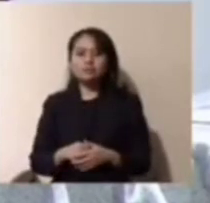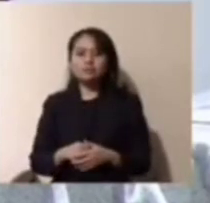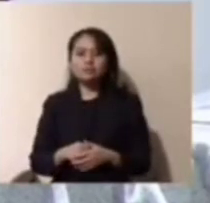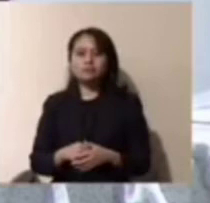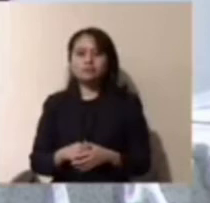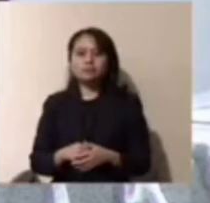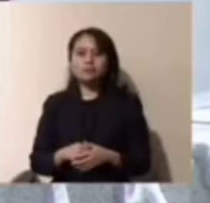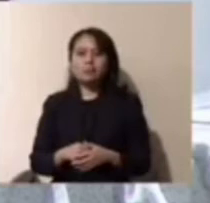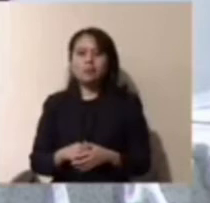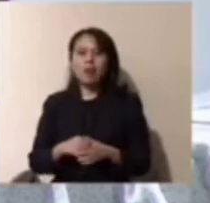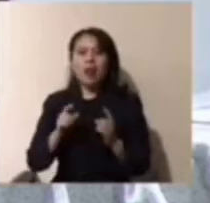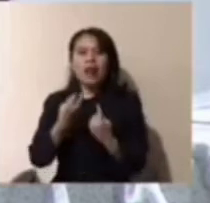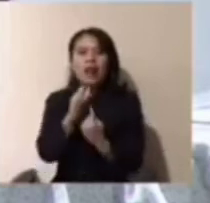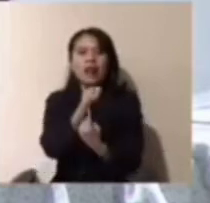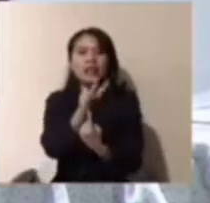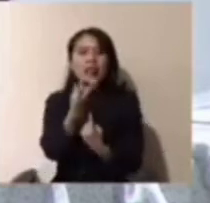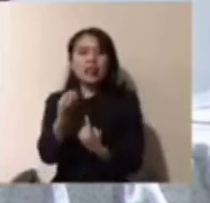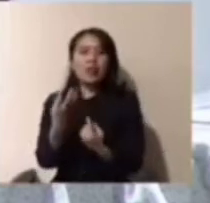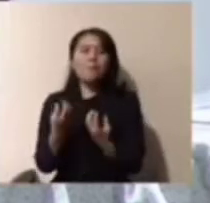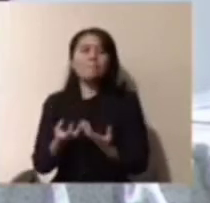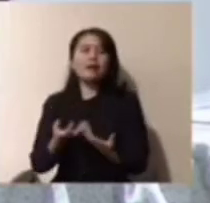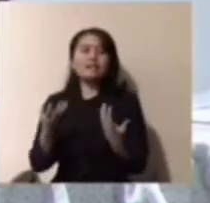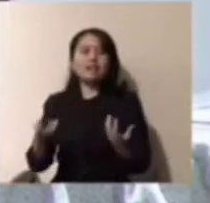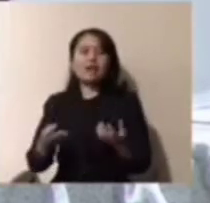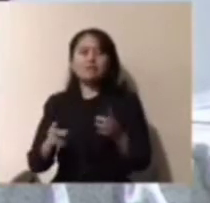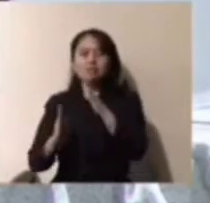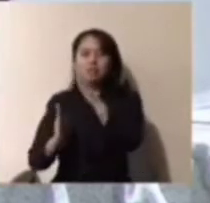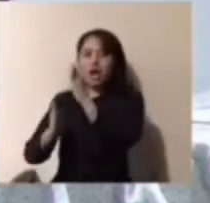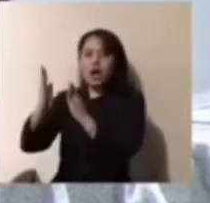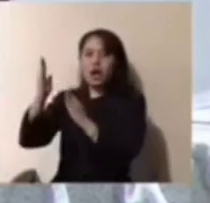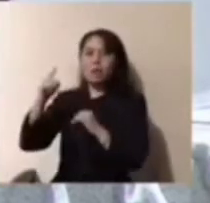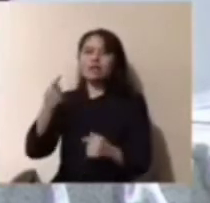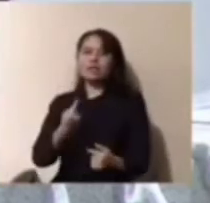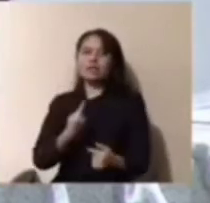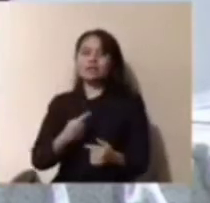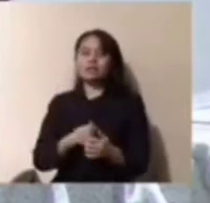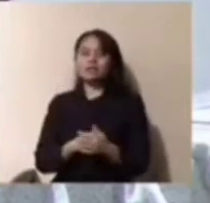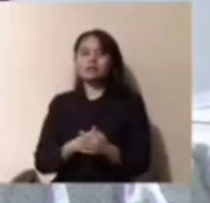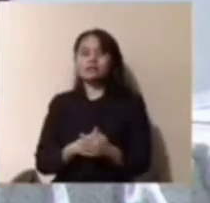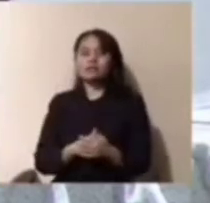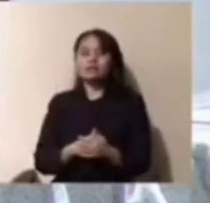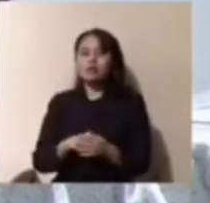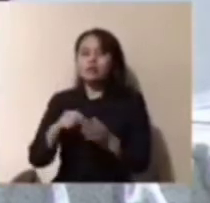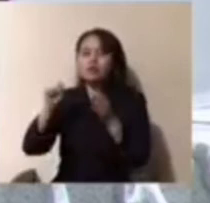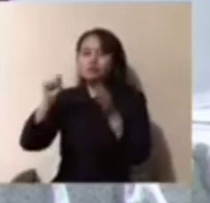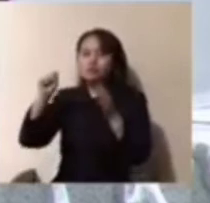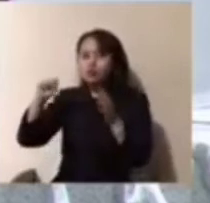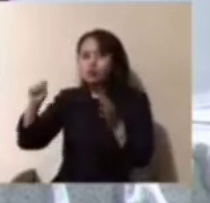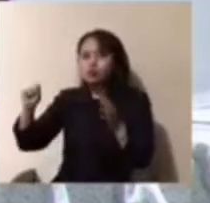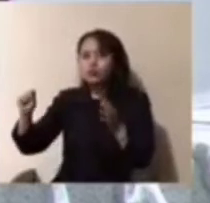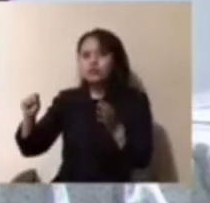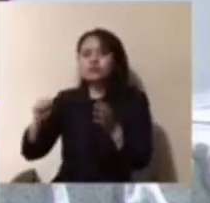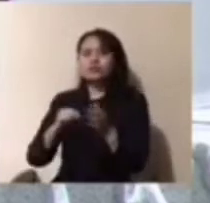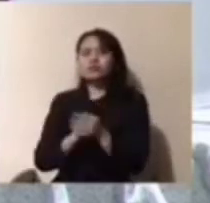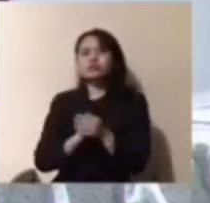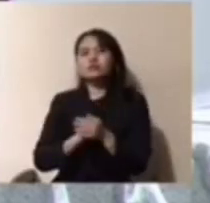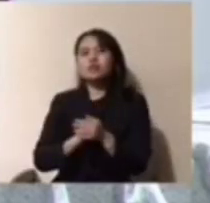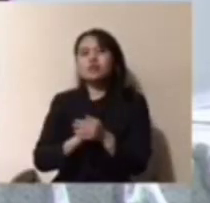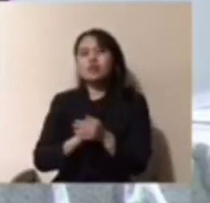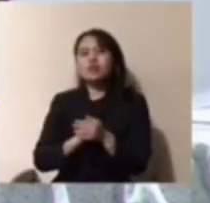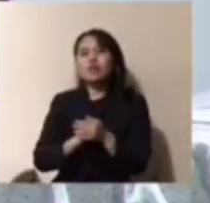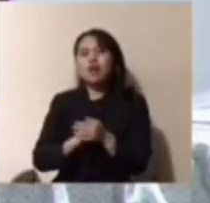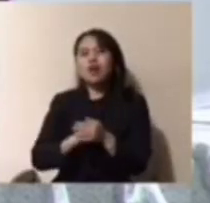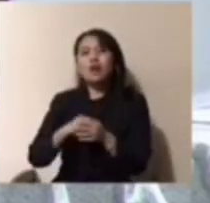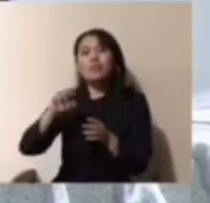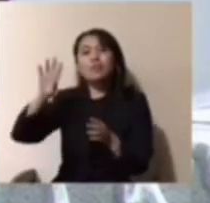sementara itu pada lilin Paskah yang ada di depan kita, selalu dituliskan